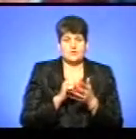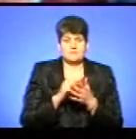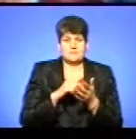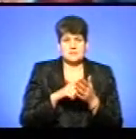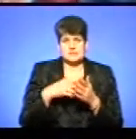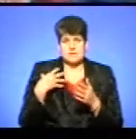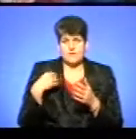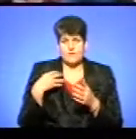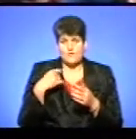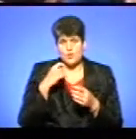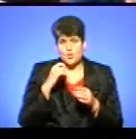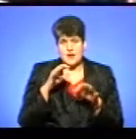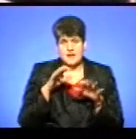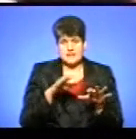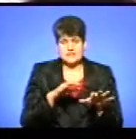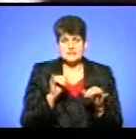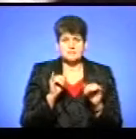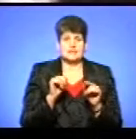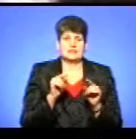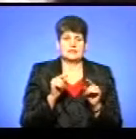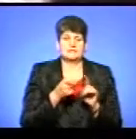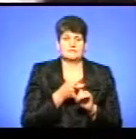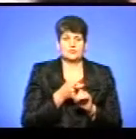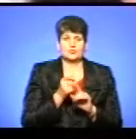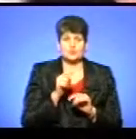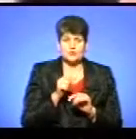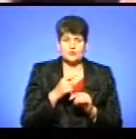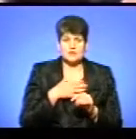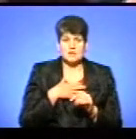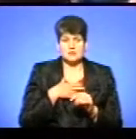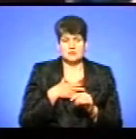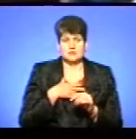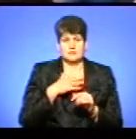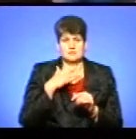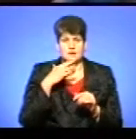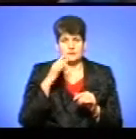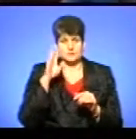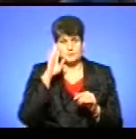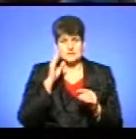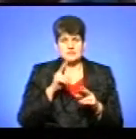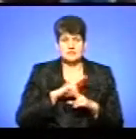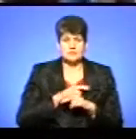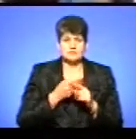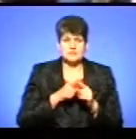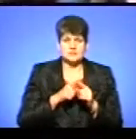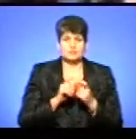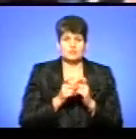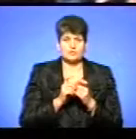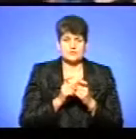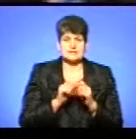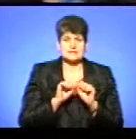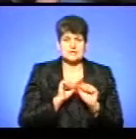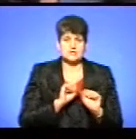зокрема українцями. І за рахунок цього дуже багато наших вояків погинуло в цій боротьбі, захищаючи Україну і